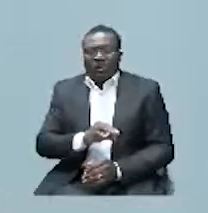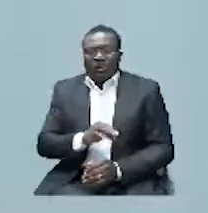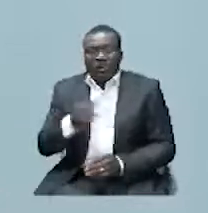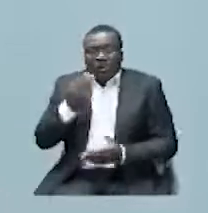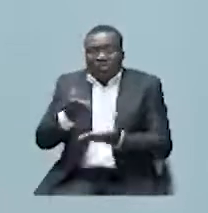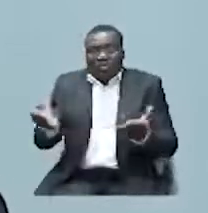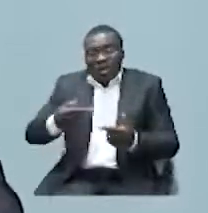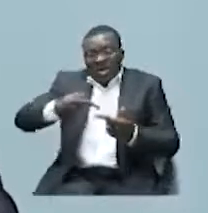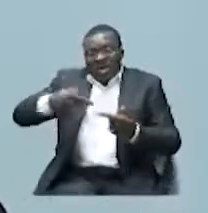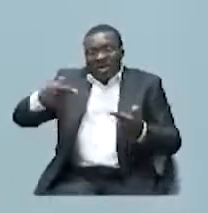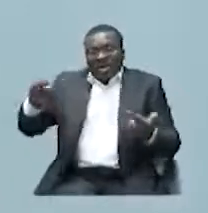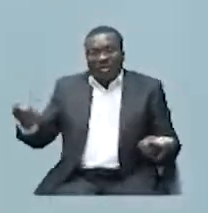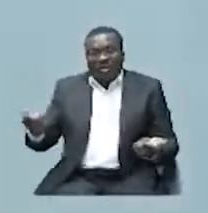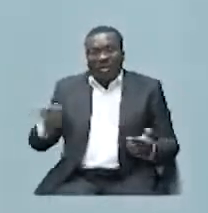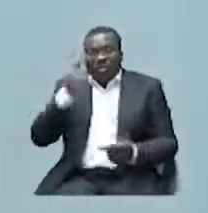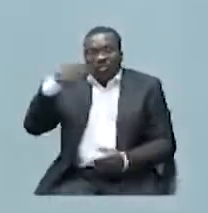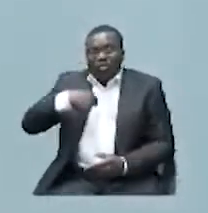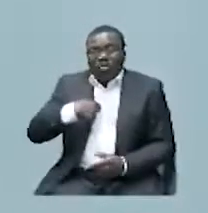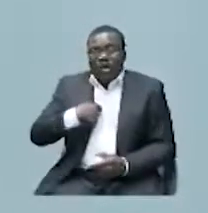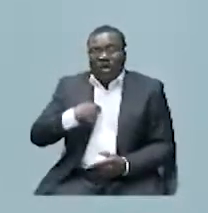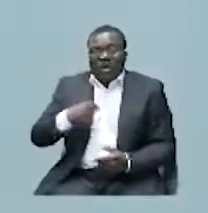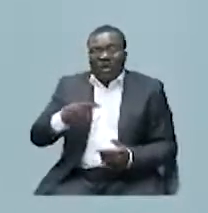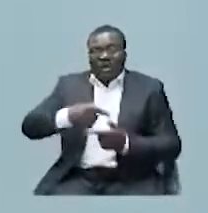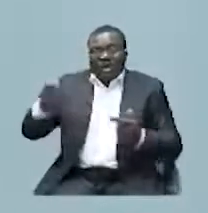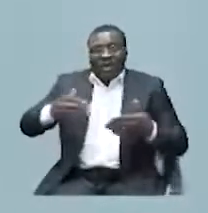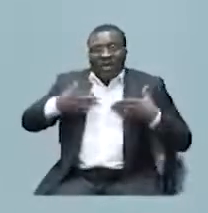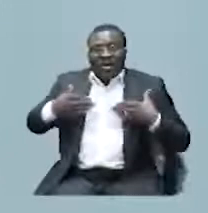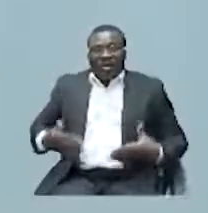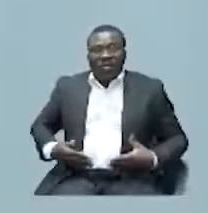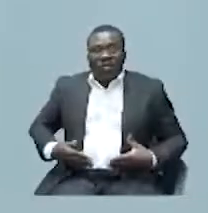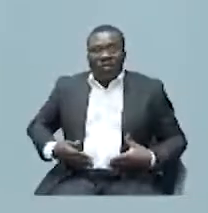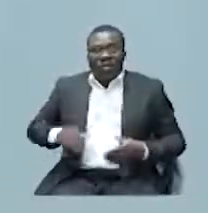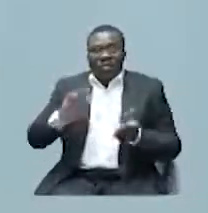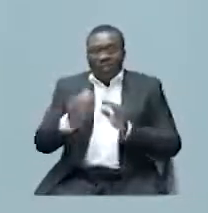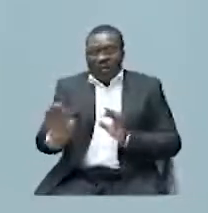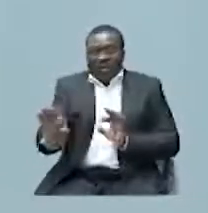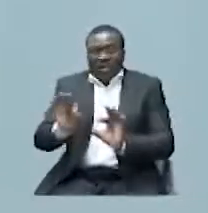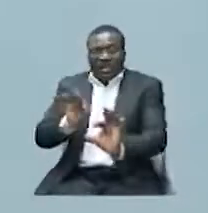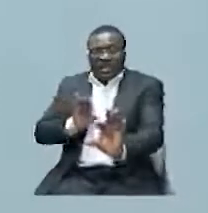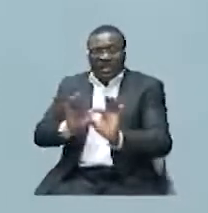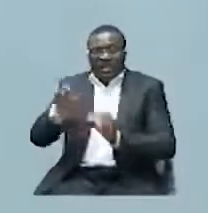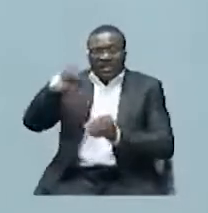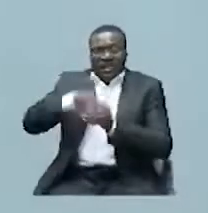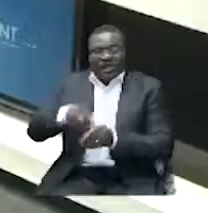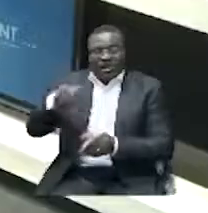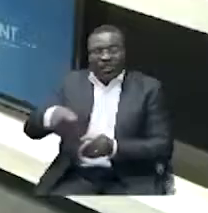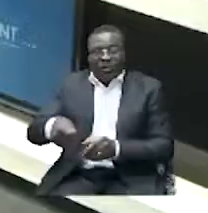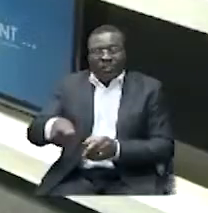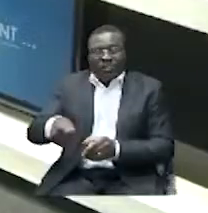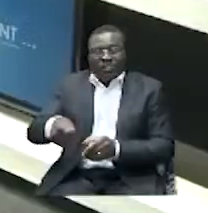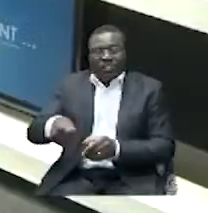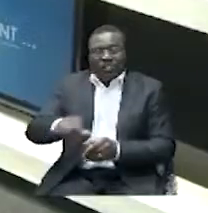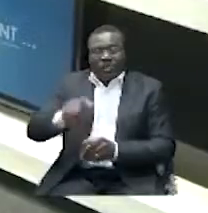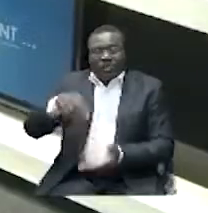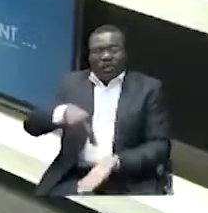Voilà pour moi, les grands corps devant désigner en leur sein